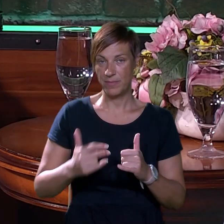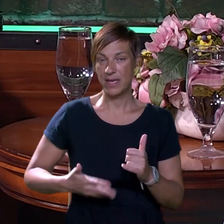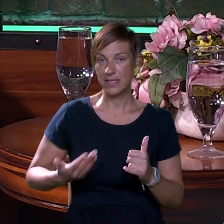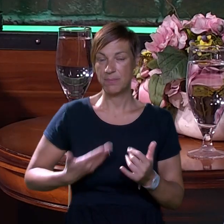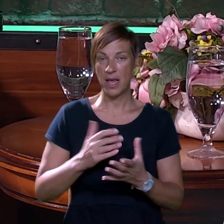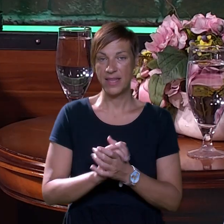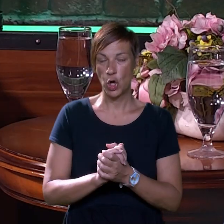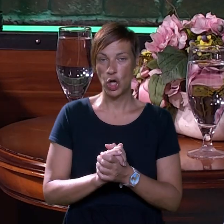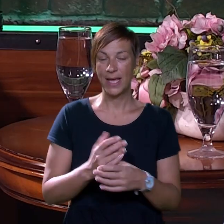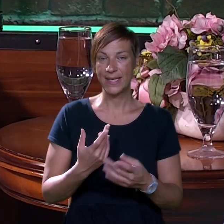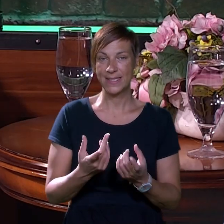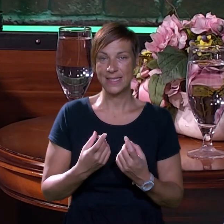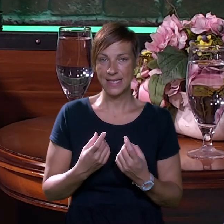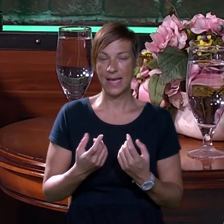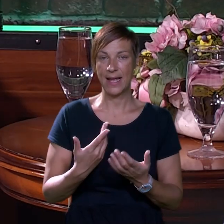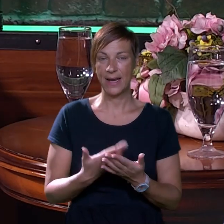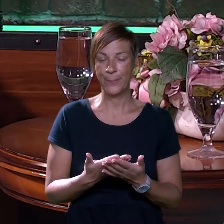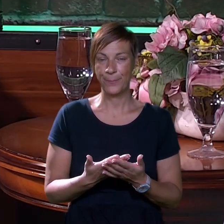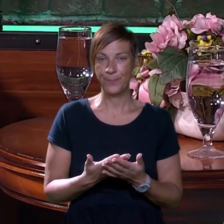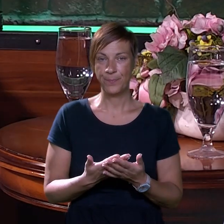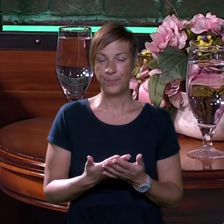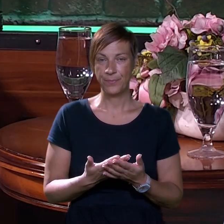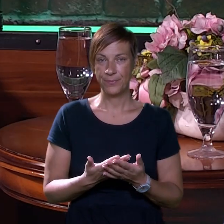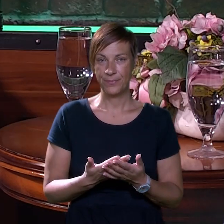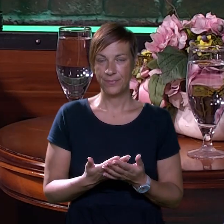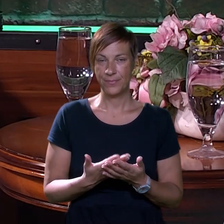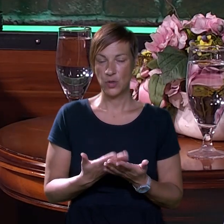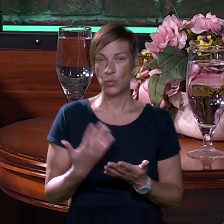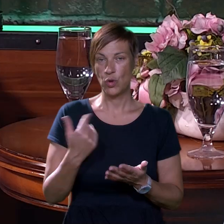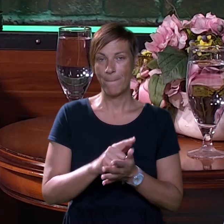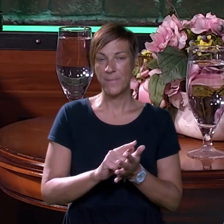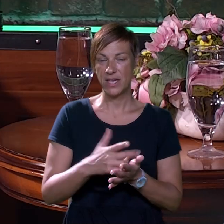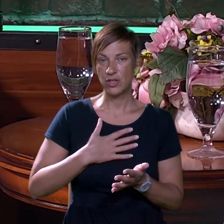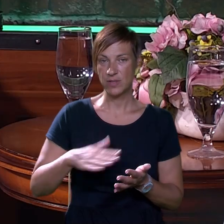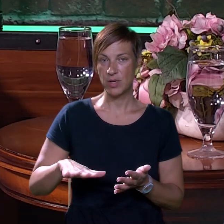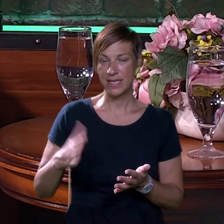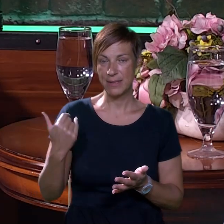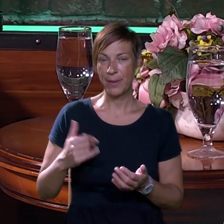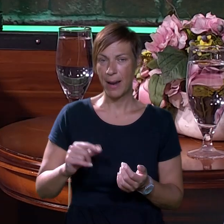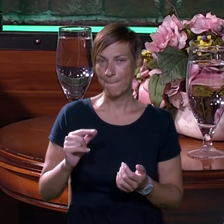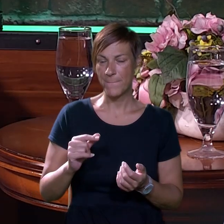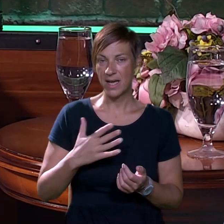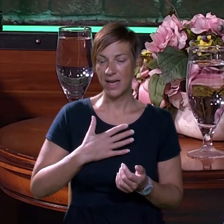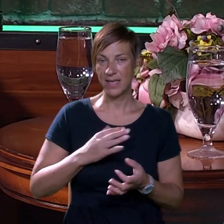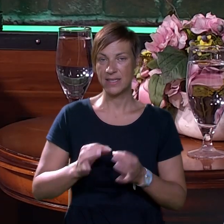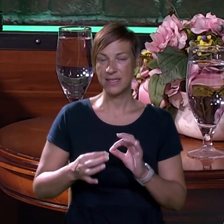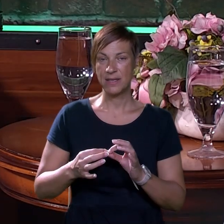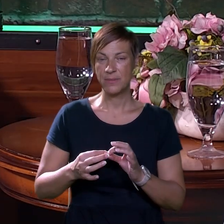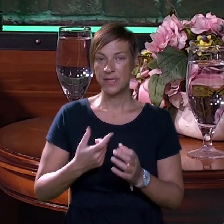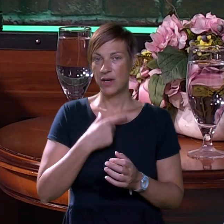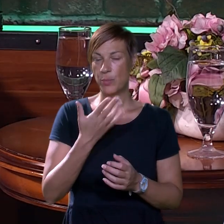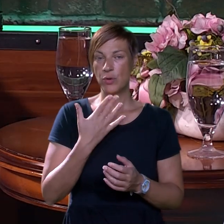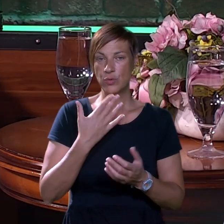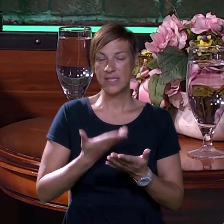ove mlade kolegice, ali u tom periodu kad su moja djeca bila manja, ja sam stvarno